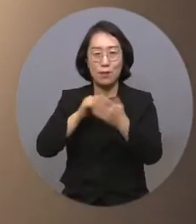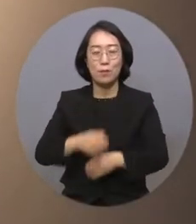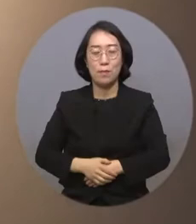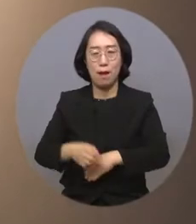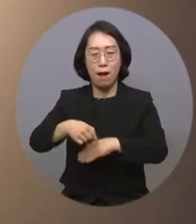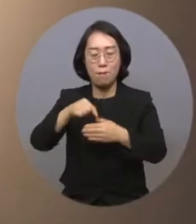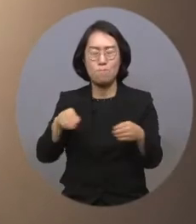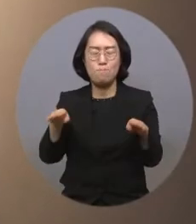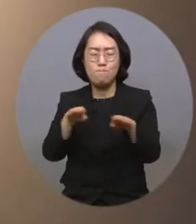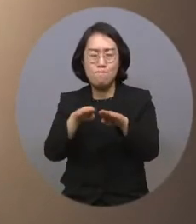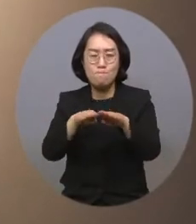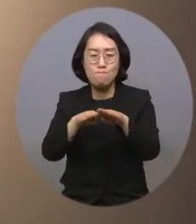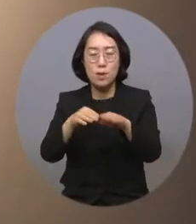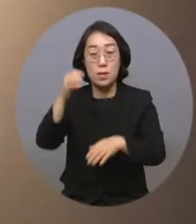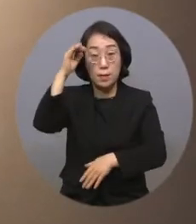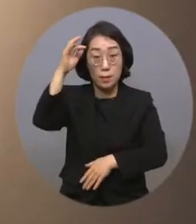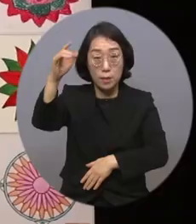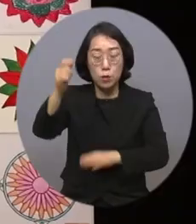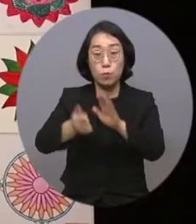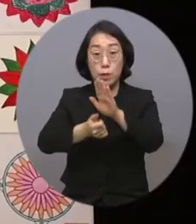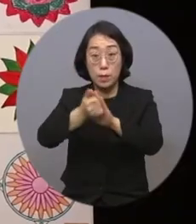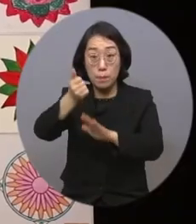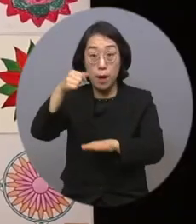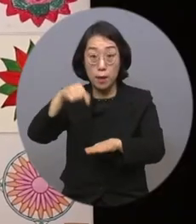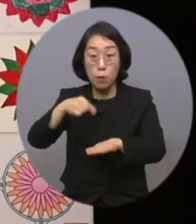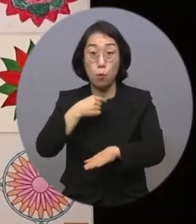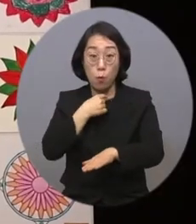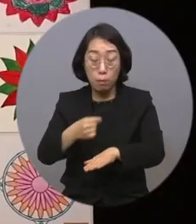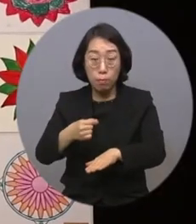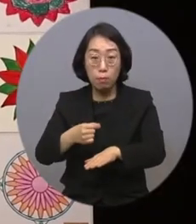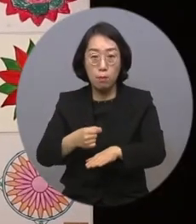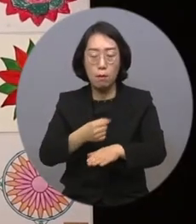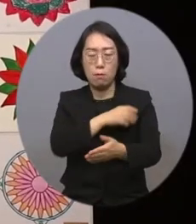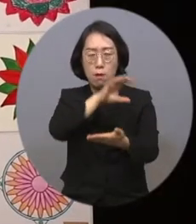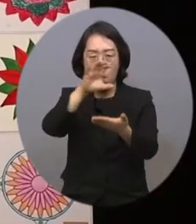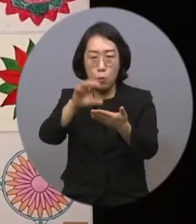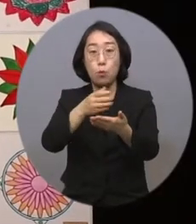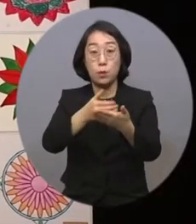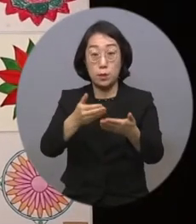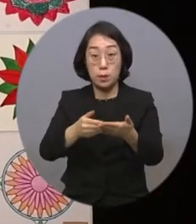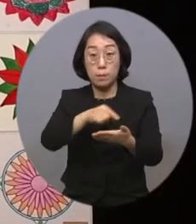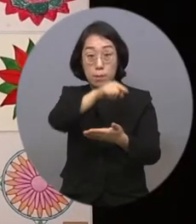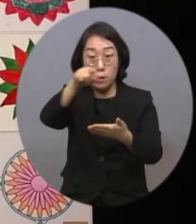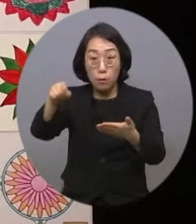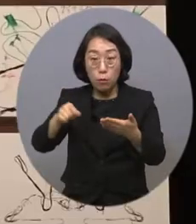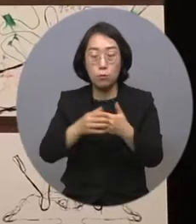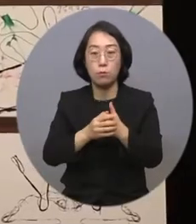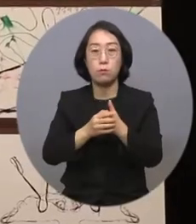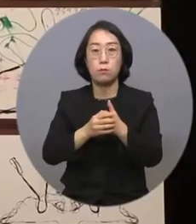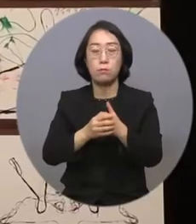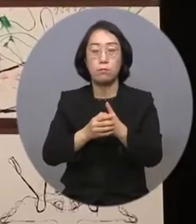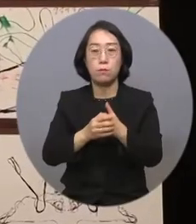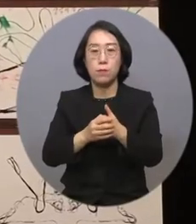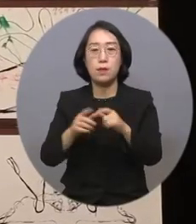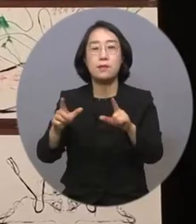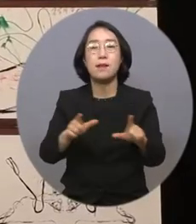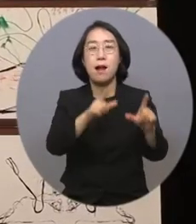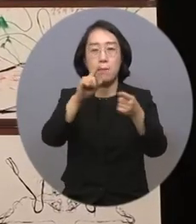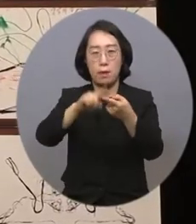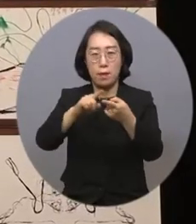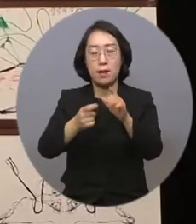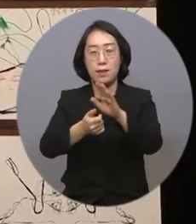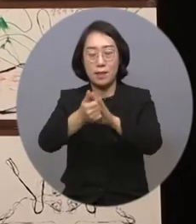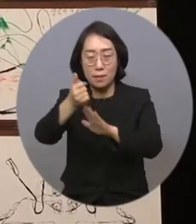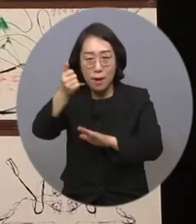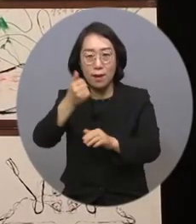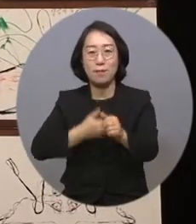묻어둬야만 했던 그리움과 소망을 화폭으로 담아낸 노숙인들의 작품들은 삶에 대한